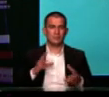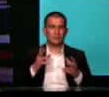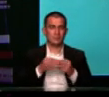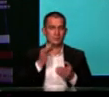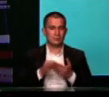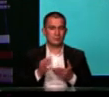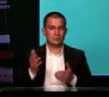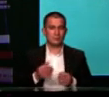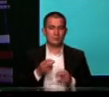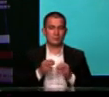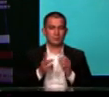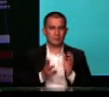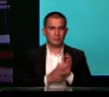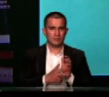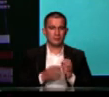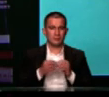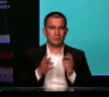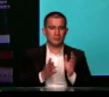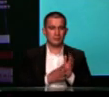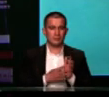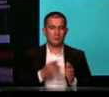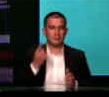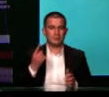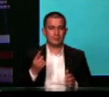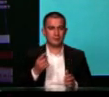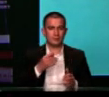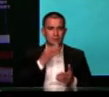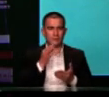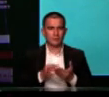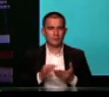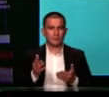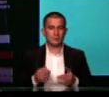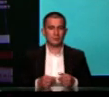natijada bizga 18, 19 va 1